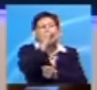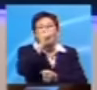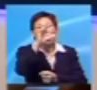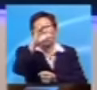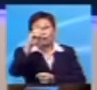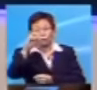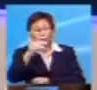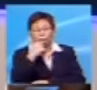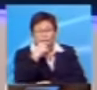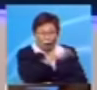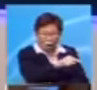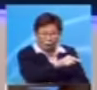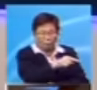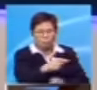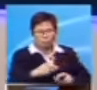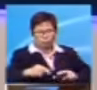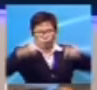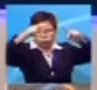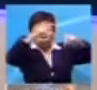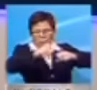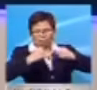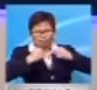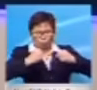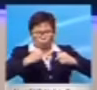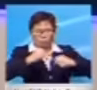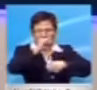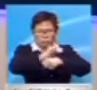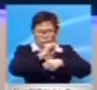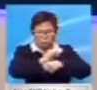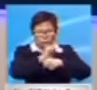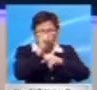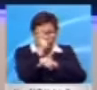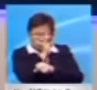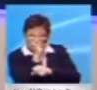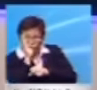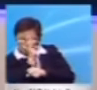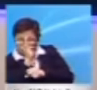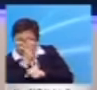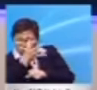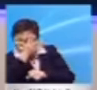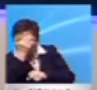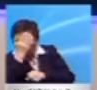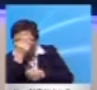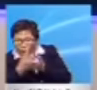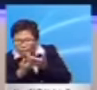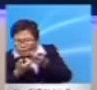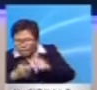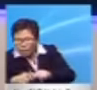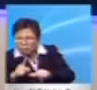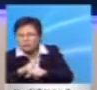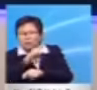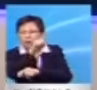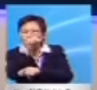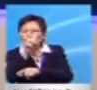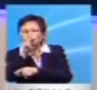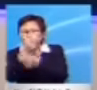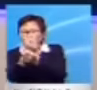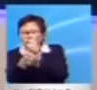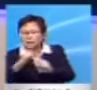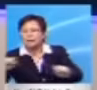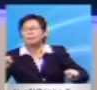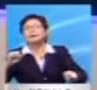timur sabahom mempertingkatkan dan memantapkan lagi tugas risikan bagi memperoleh maklumat terkini di Zon selamat